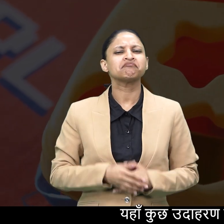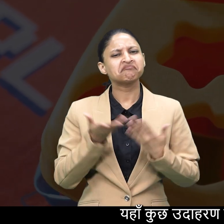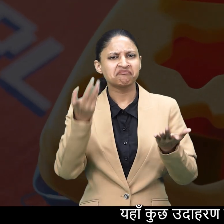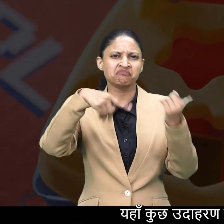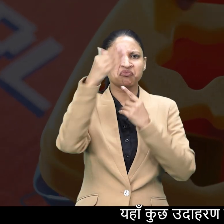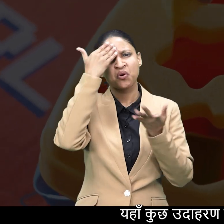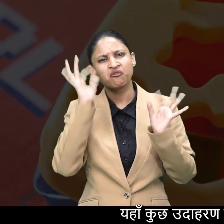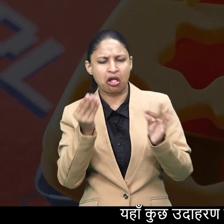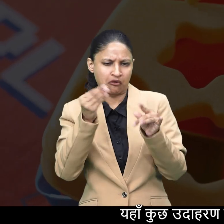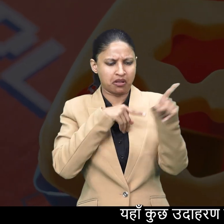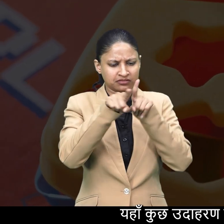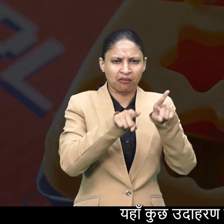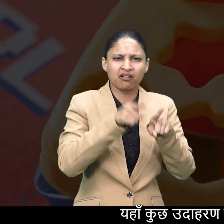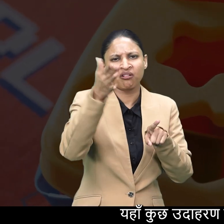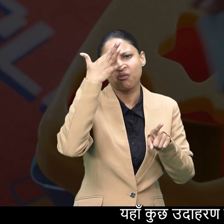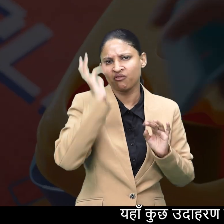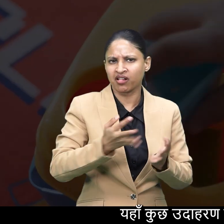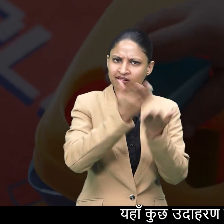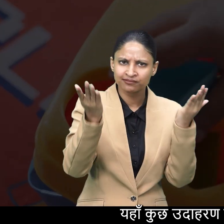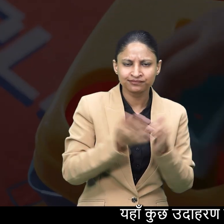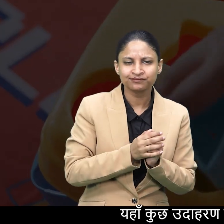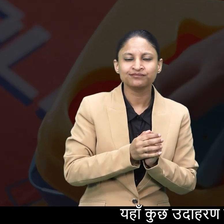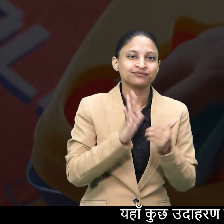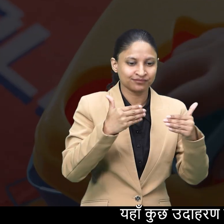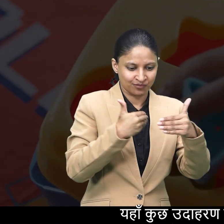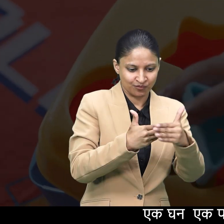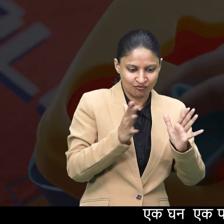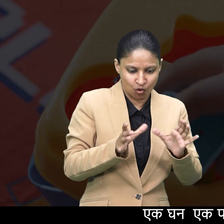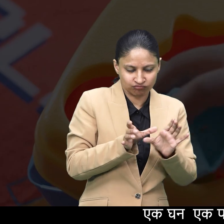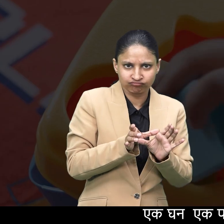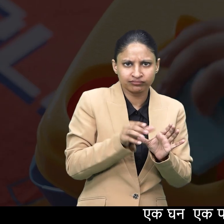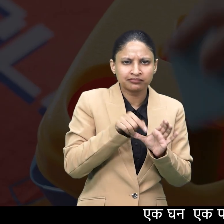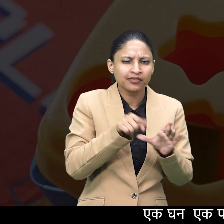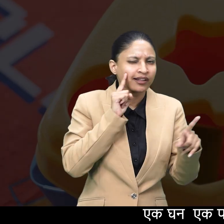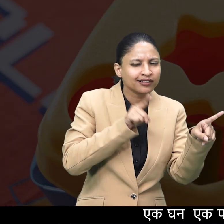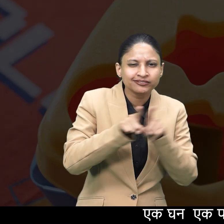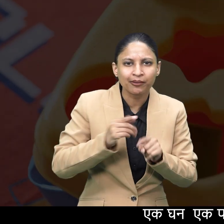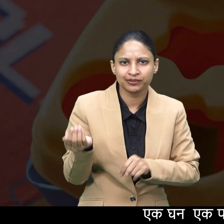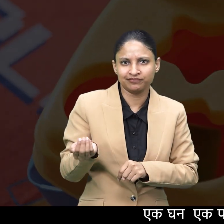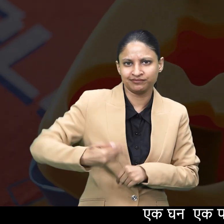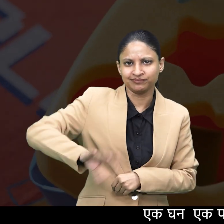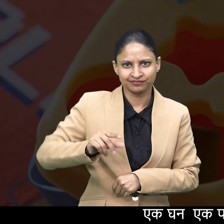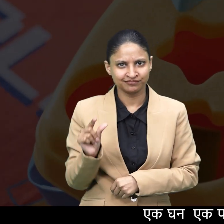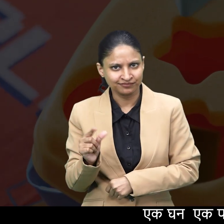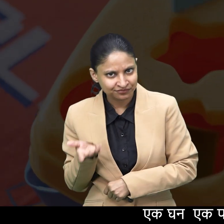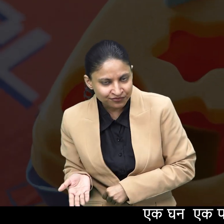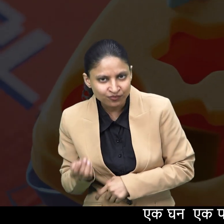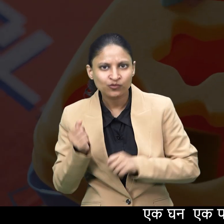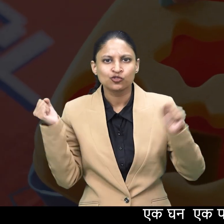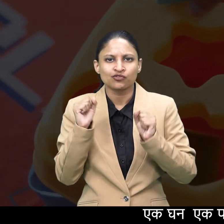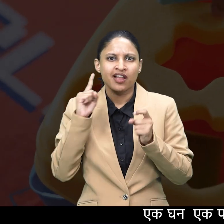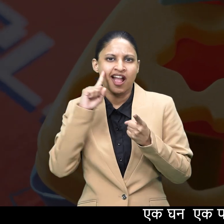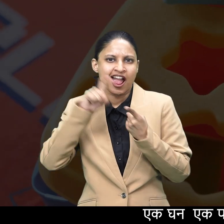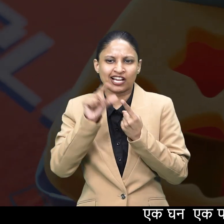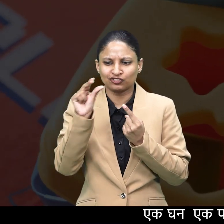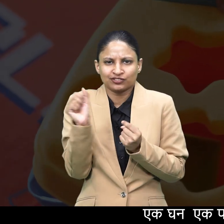यहाँ कुछ उदाहरण दिए गए हैं जिन्हें आप पहले से ही जानते हैं। एक घन क्यूब एक पासा या बर्फ के